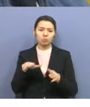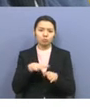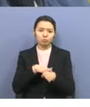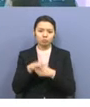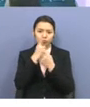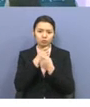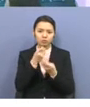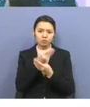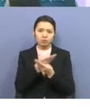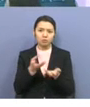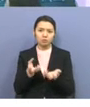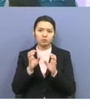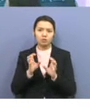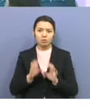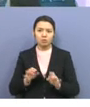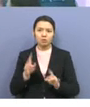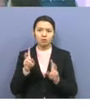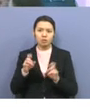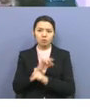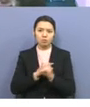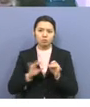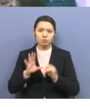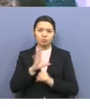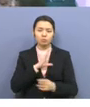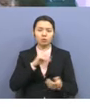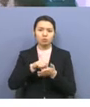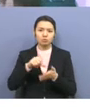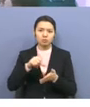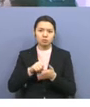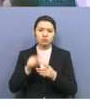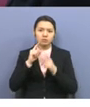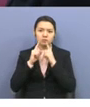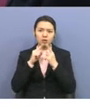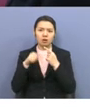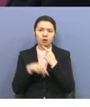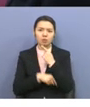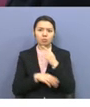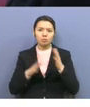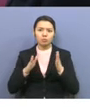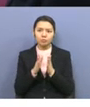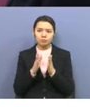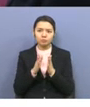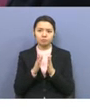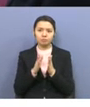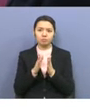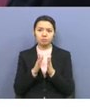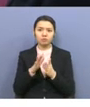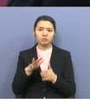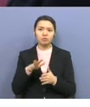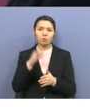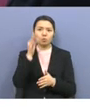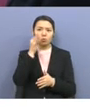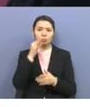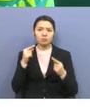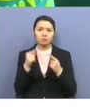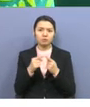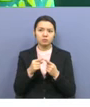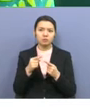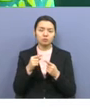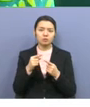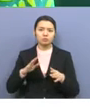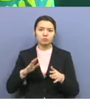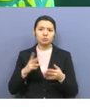заңды қабылдау басты тақырып қайналды. Кездесу қатысушылары жемқорлық көрсеткіші төмен алдыңғы қатарлы елдердің тәжірибесіне сүйене отырып